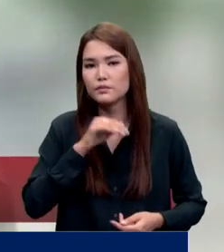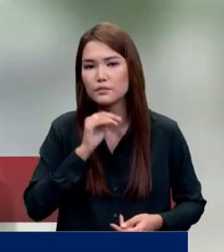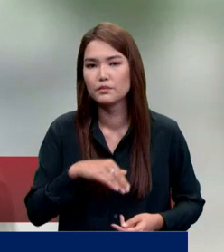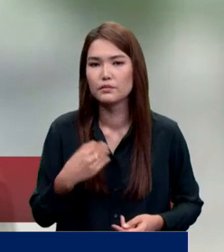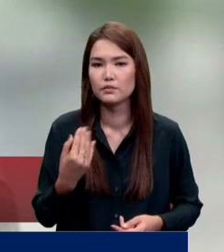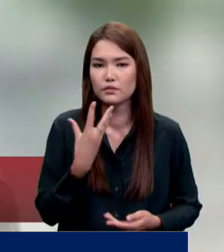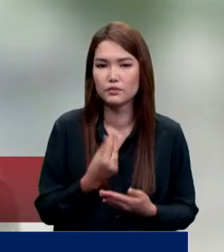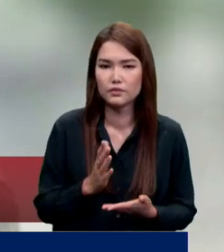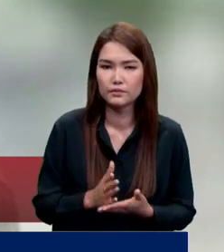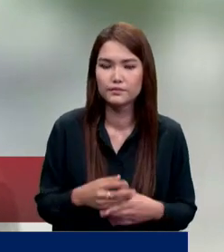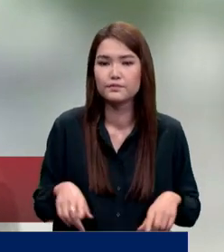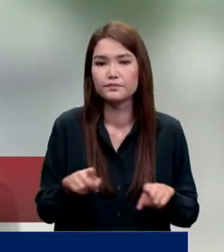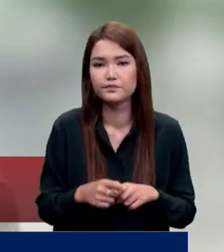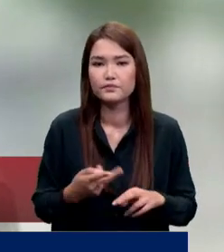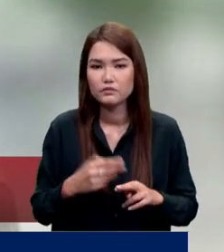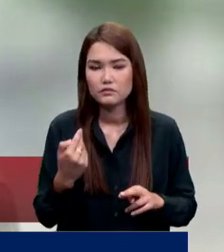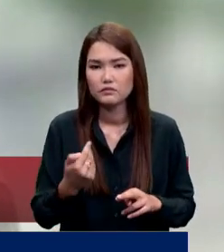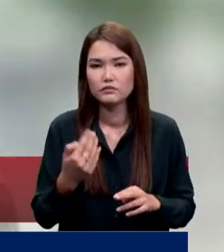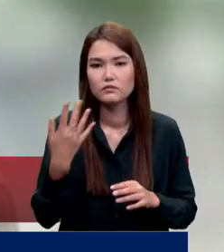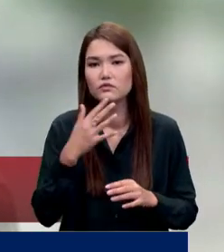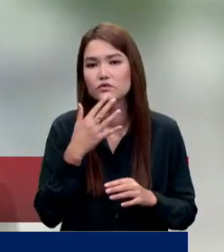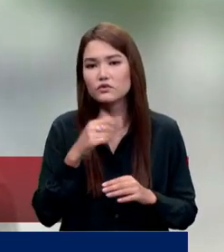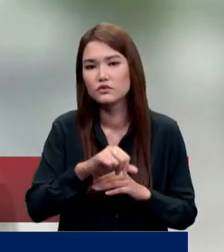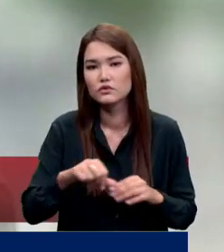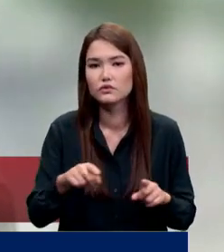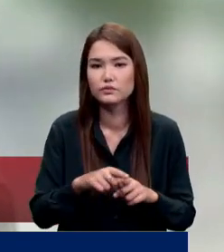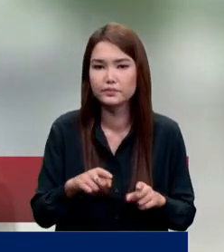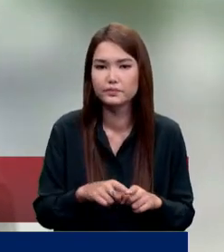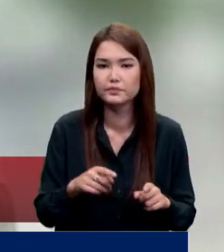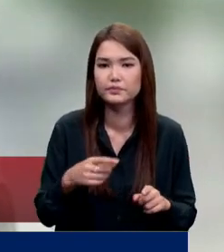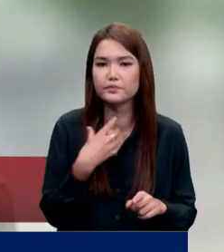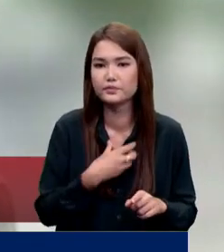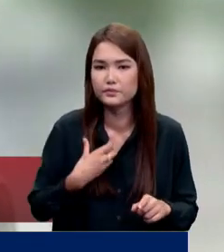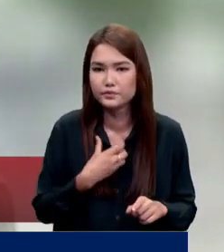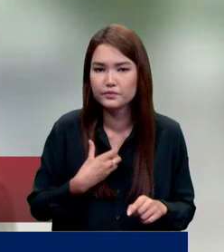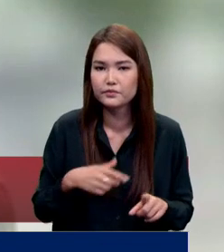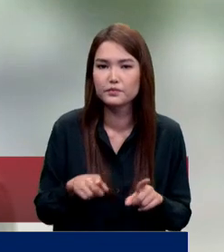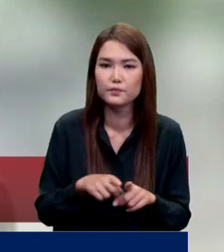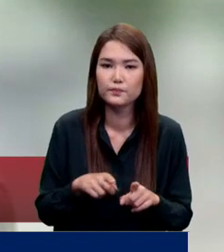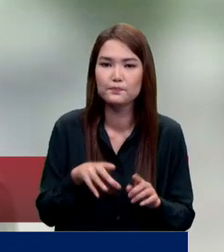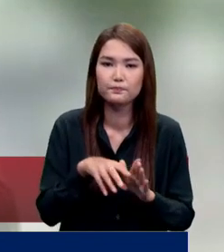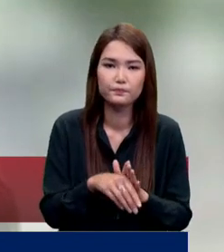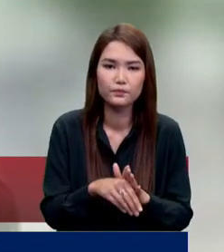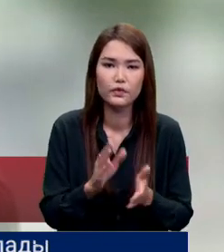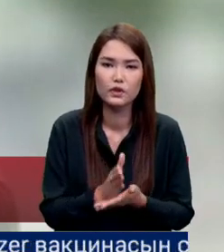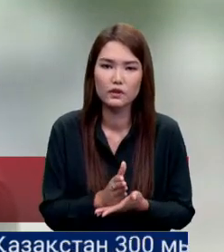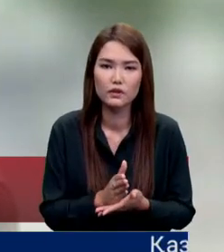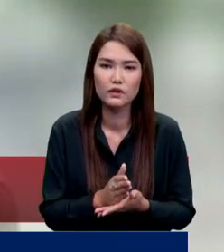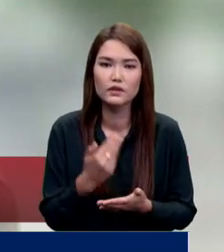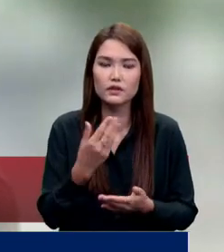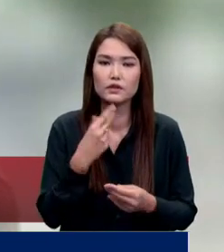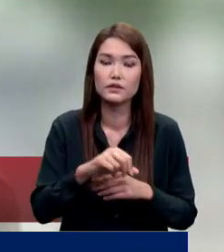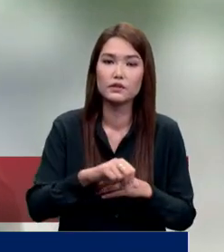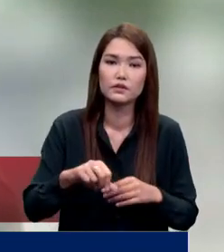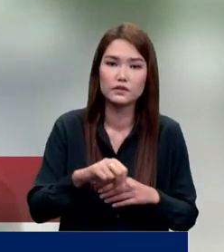мүмкін. Бұрын сауатты мамандар шетелге кетіп қалатын, қазір бұл үрдіс өзгерді. Қазір бизнес өз қызметтерін цифрландыруға көшті. Бұл